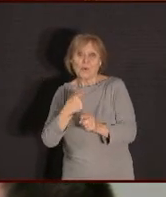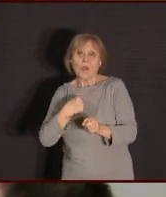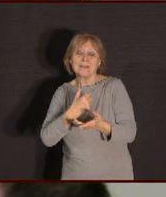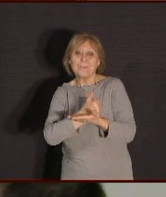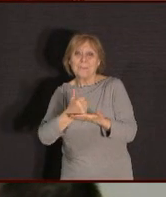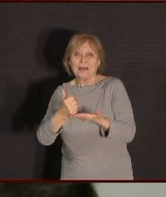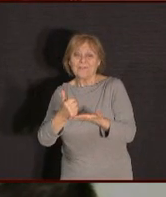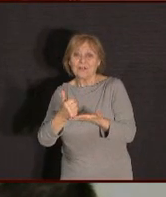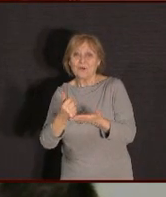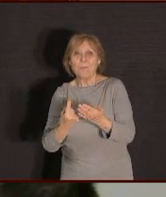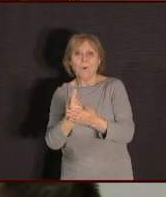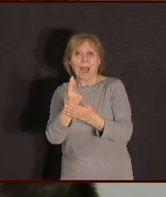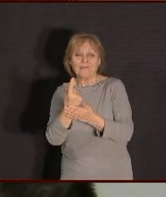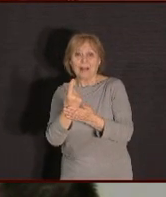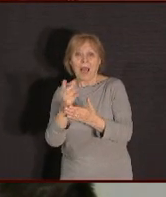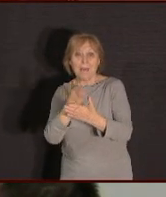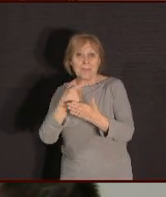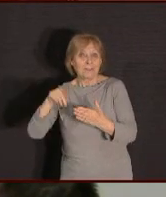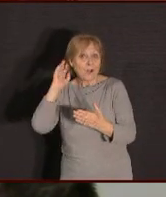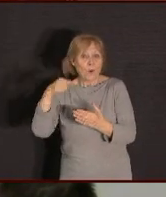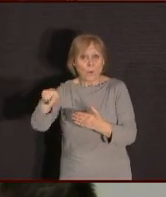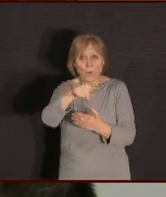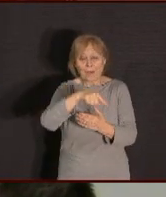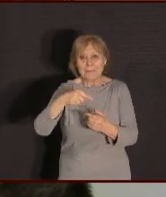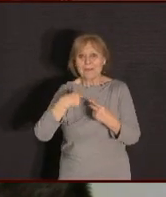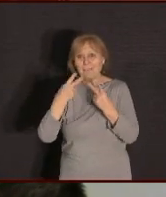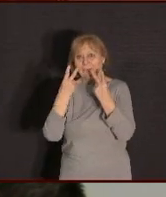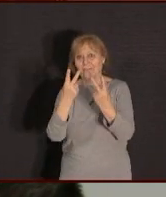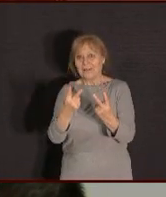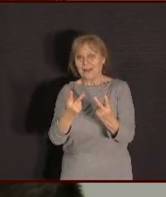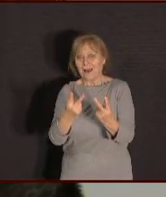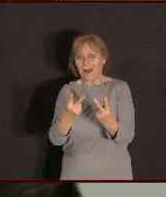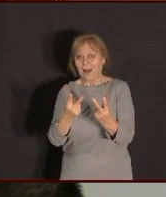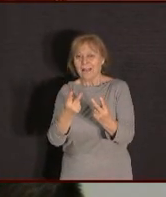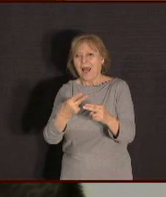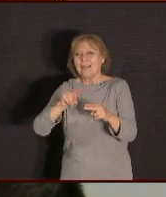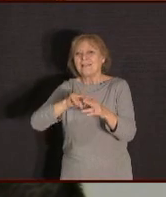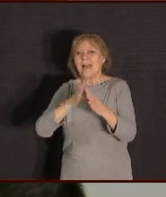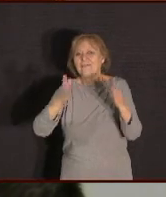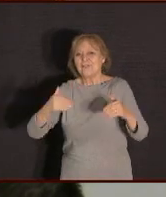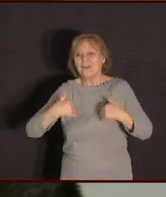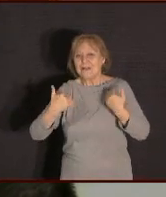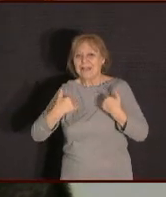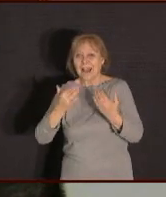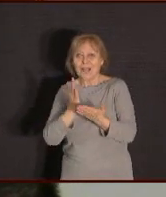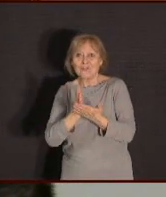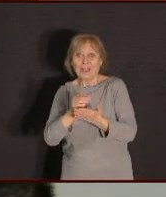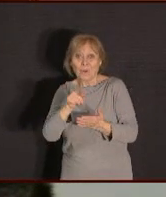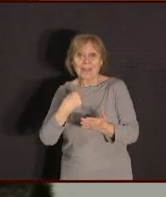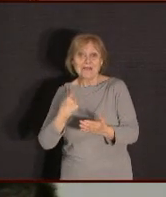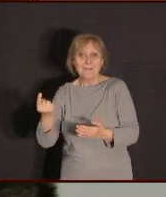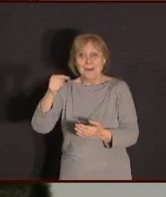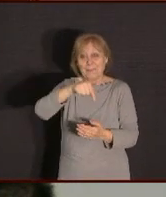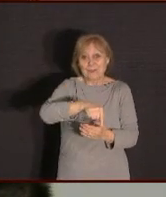njimi, sem videla, da jim največje veselje, že to, da sem bila tam, so bili oni veseli. Ko nisem še nič